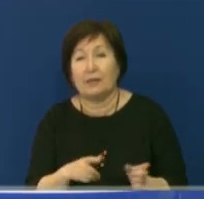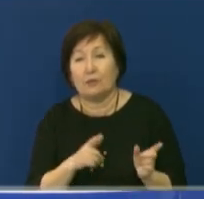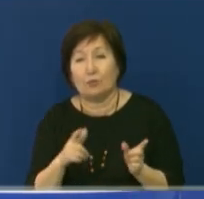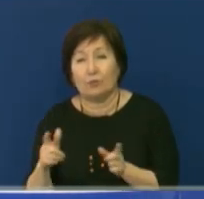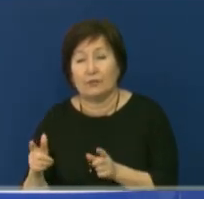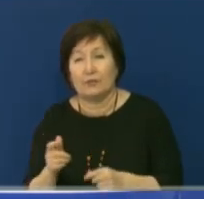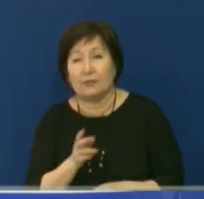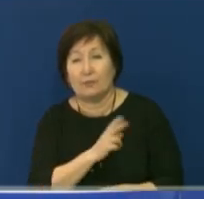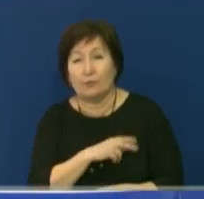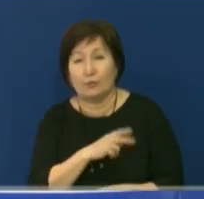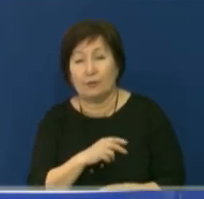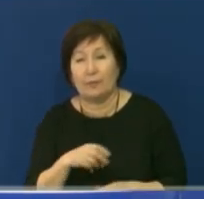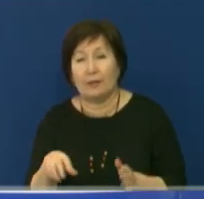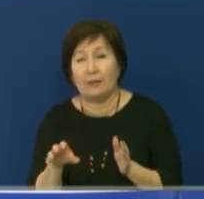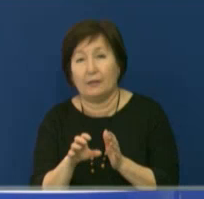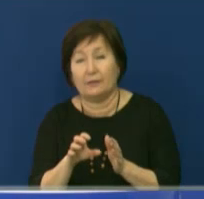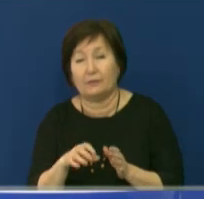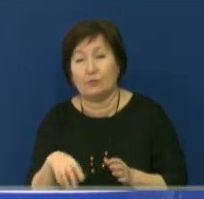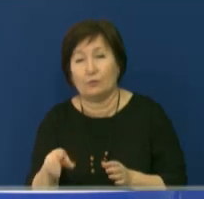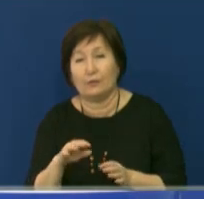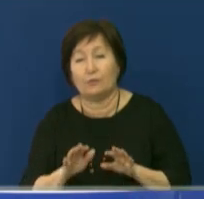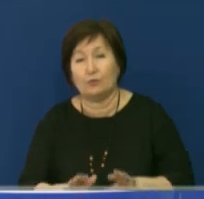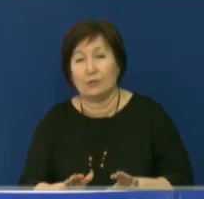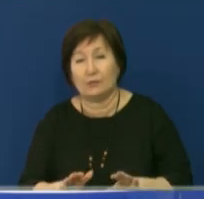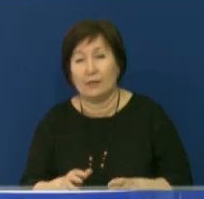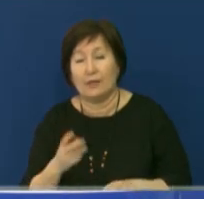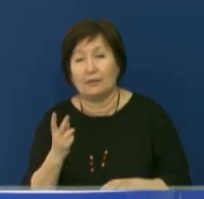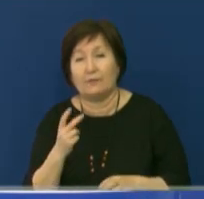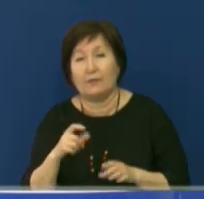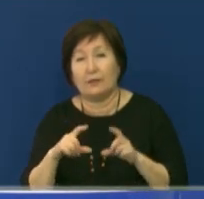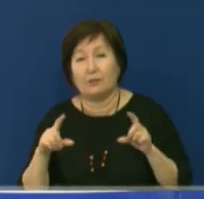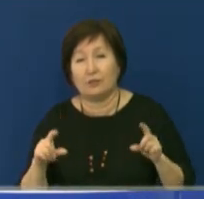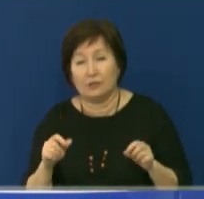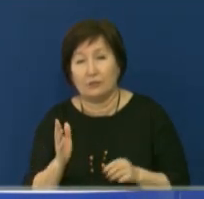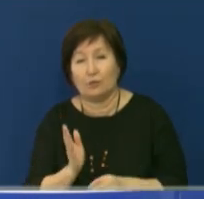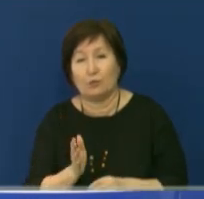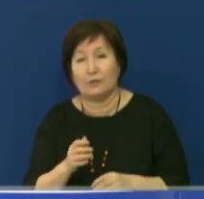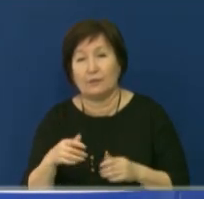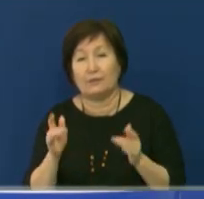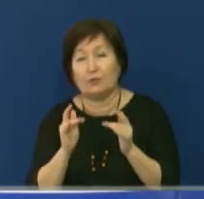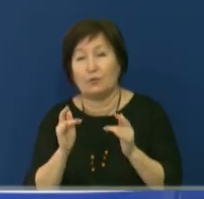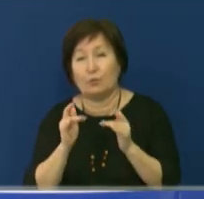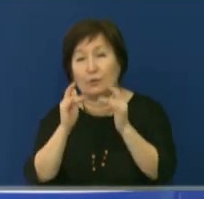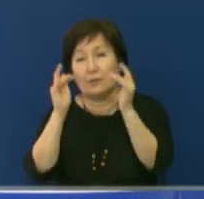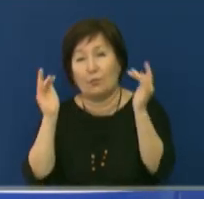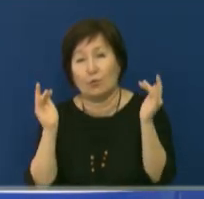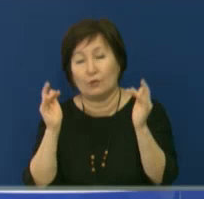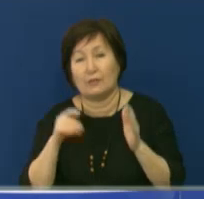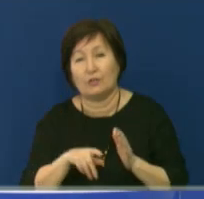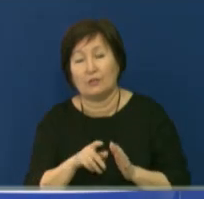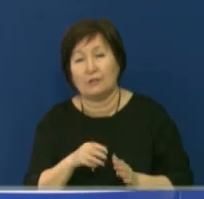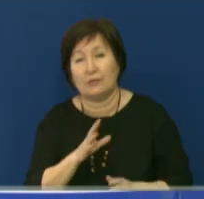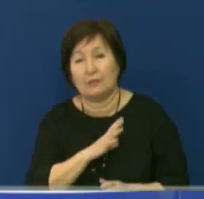электр желілерінің және учаске қызметкерлеріне арналған 2 жатақхананың құрылысы жүріп жатыр. Өңір тұрғындары оны 2024